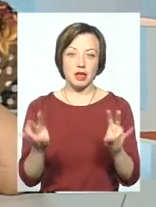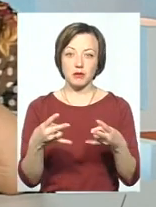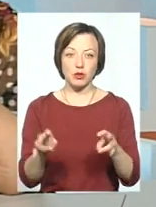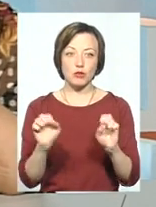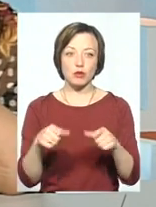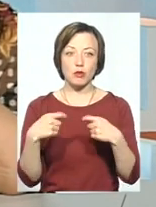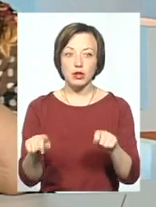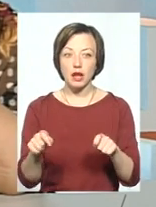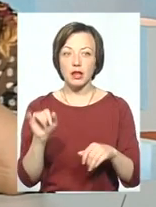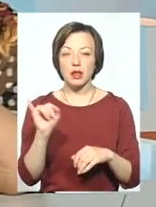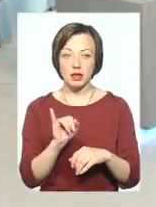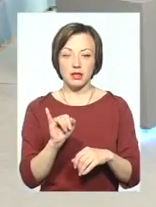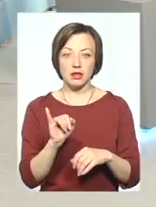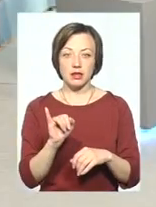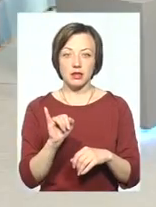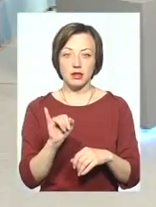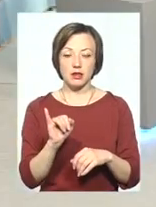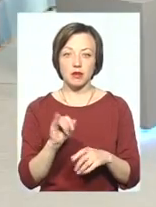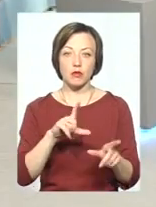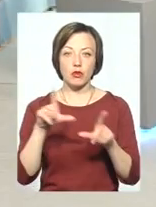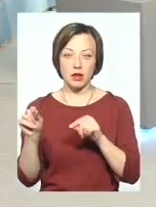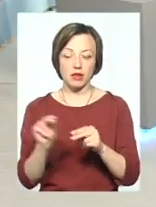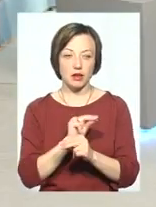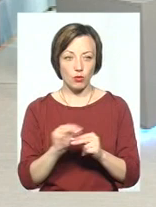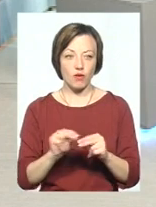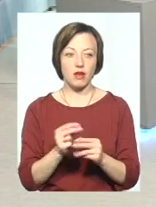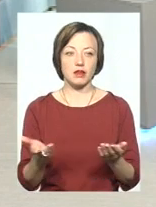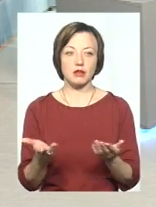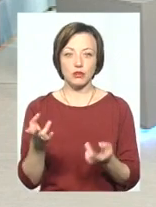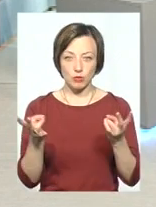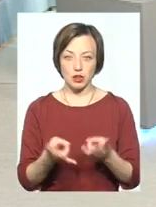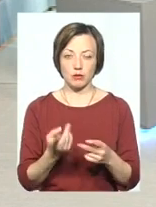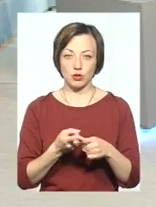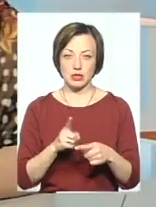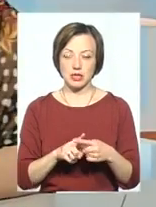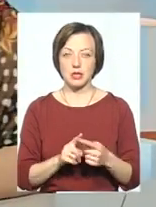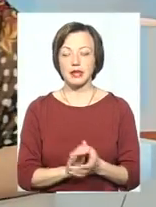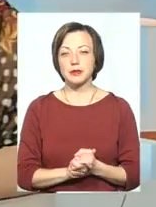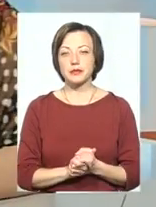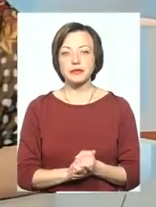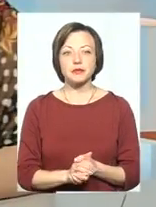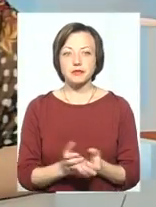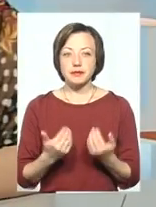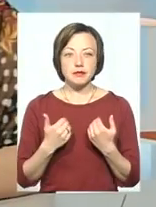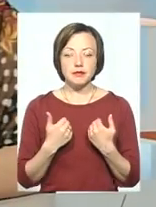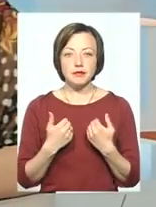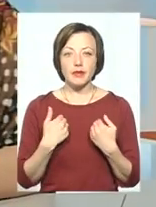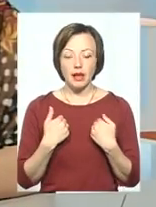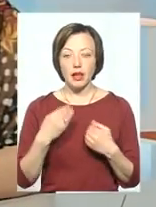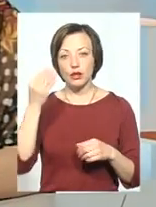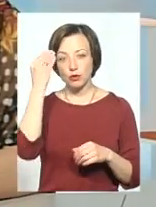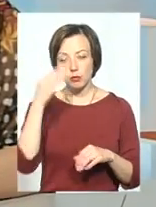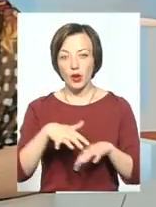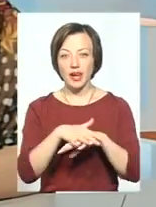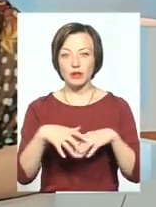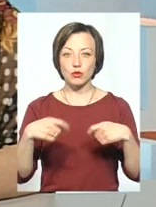Може б вона її продала і по поїхала лікуватися, якщо їй це потрібно. Тому, скажемо, я цеї е думки щодо